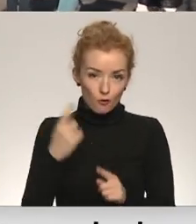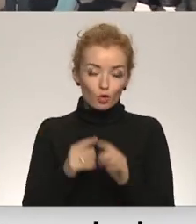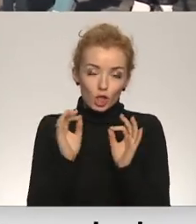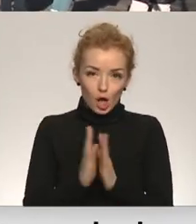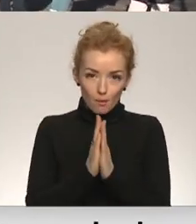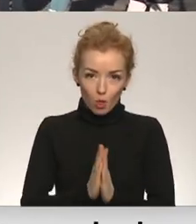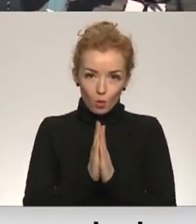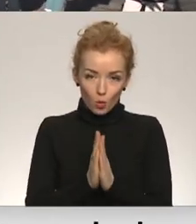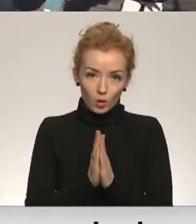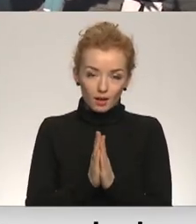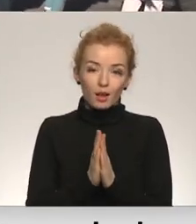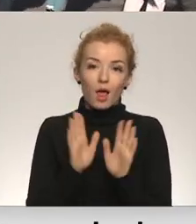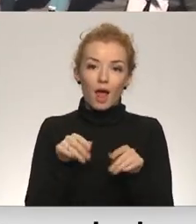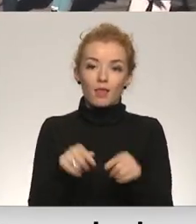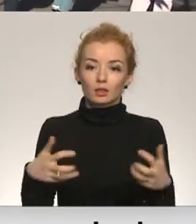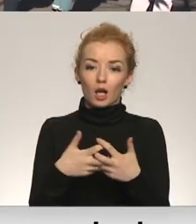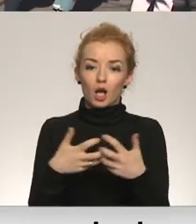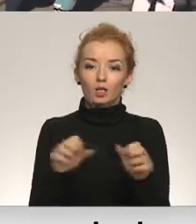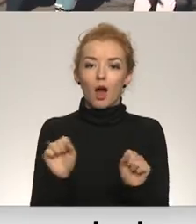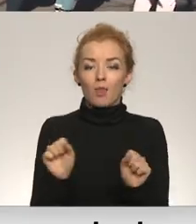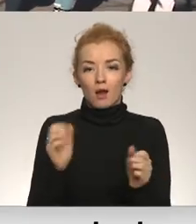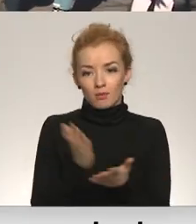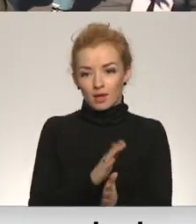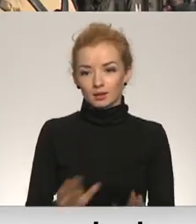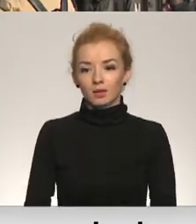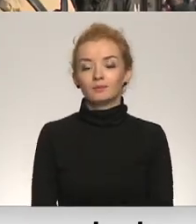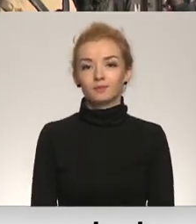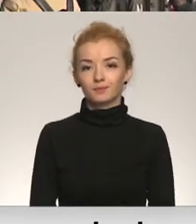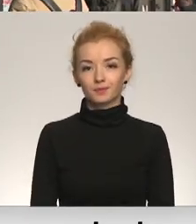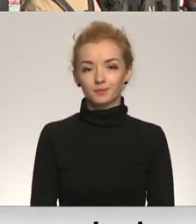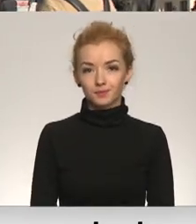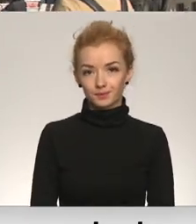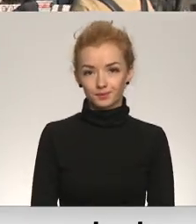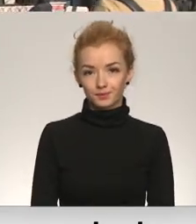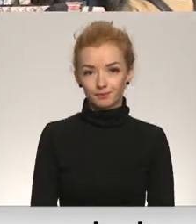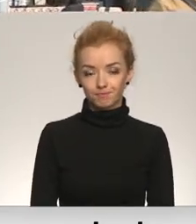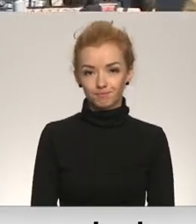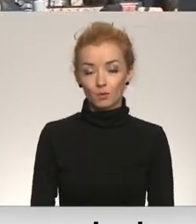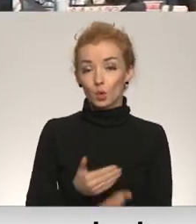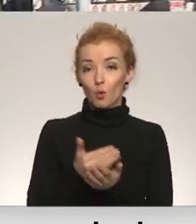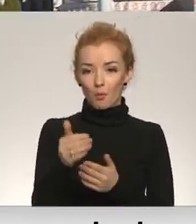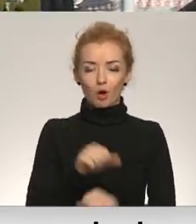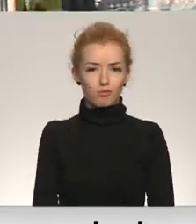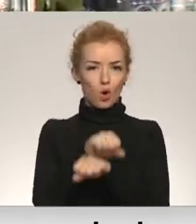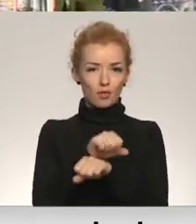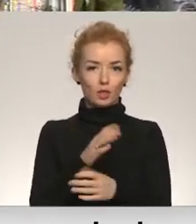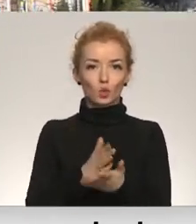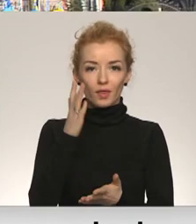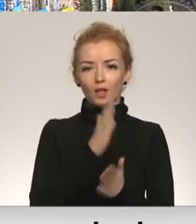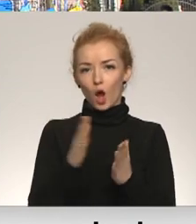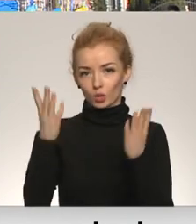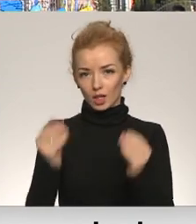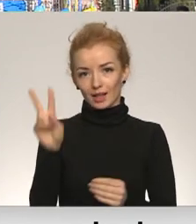tiešām, lai tas karš ātrāk beidzas. Turpmāk māmiņu protests notiks katru dienu, divos